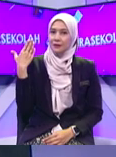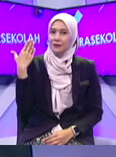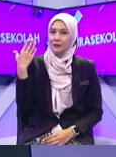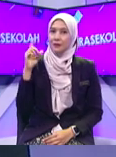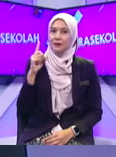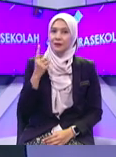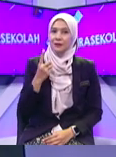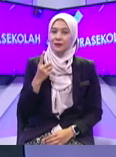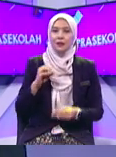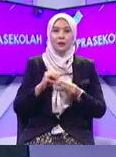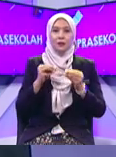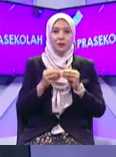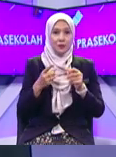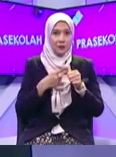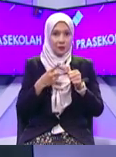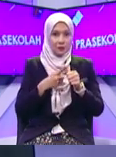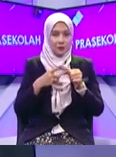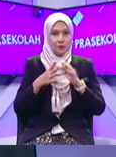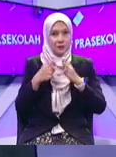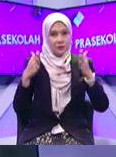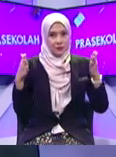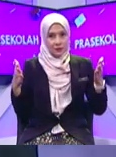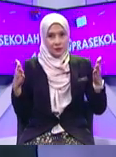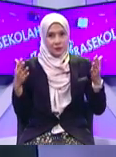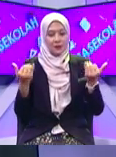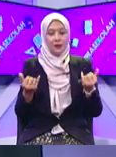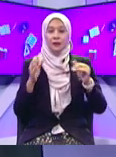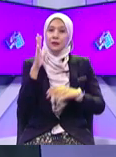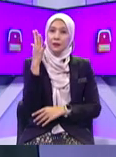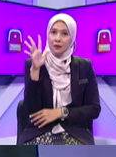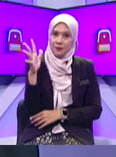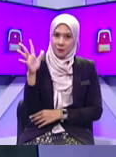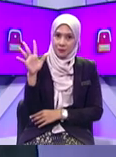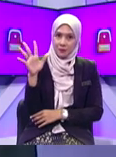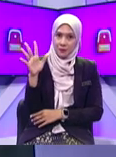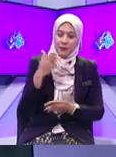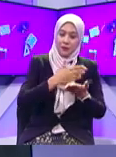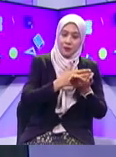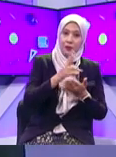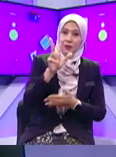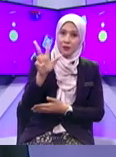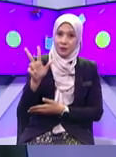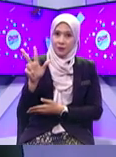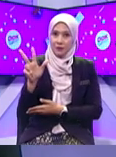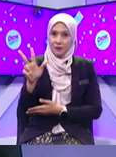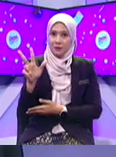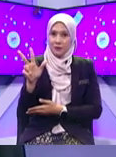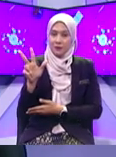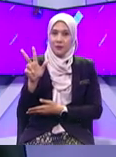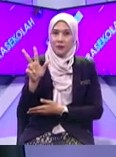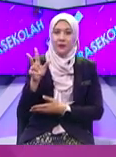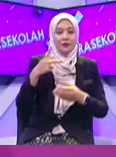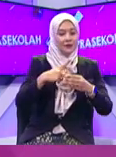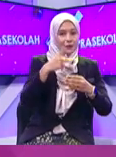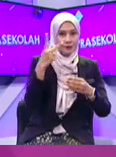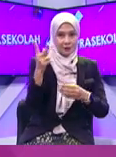numpuk yang pertama itu lebih besar jadi sekarang ini 15 tolak tiga jadi kita kalau 'kan berapa itu Lukman Nah jadi